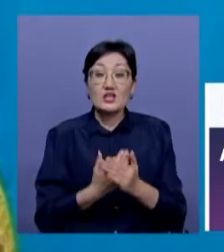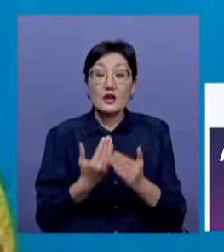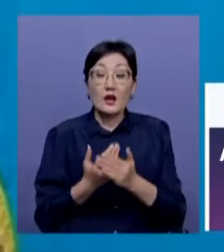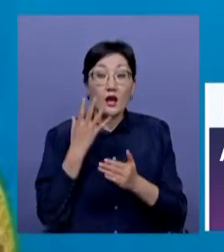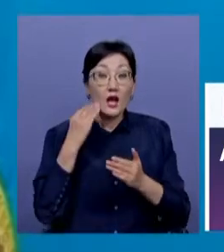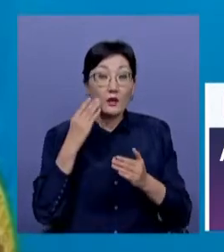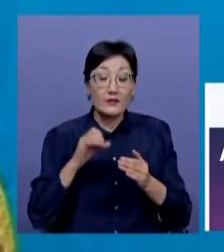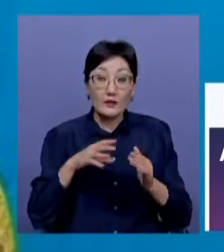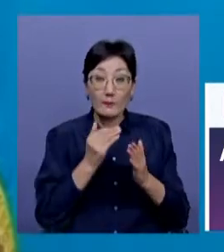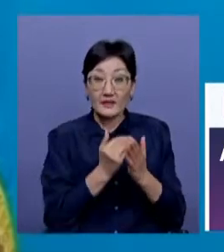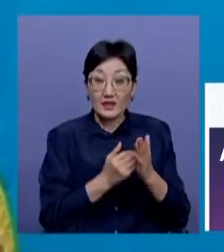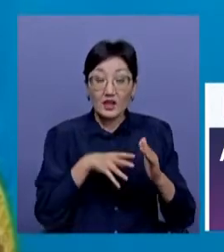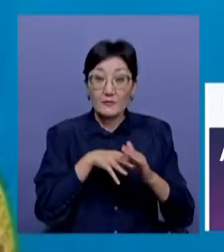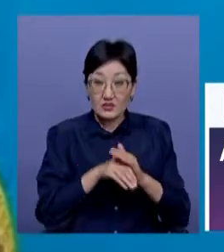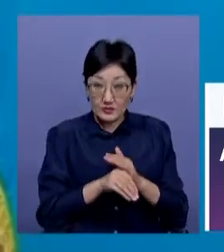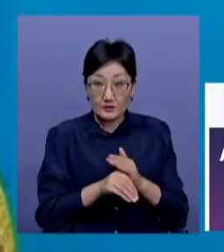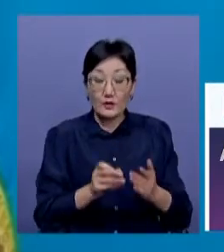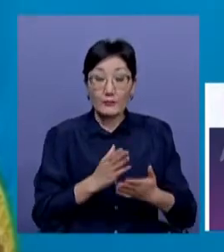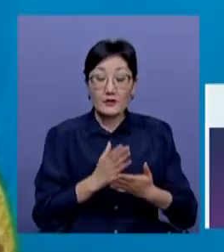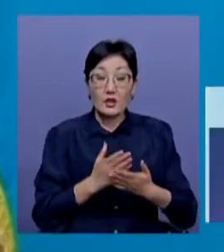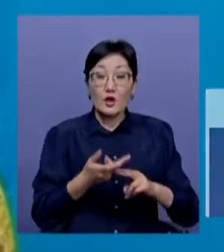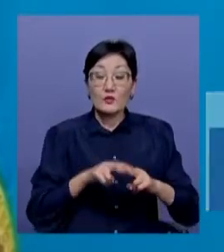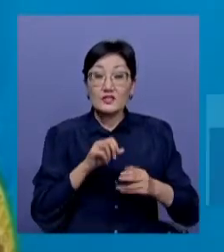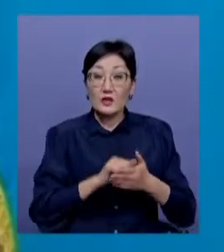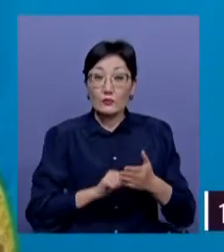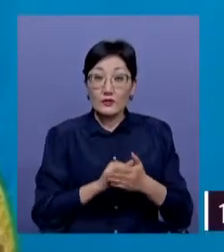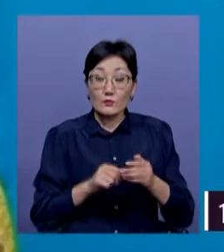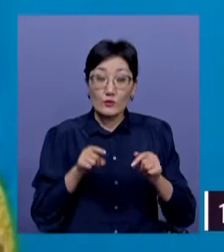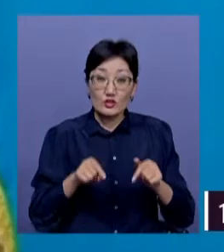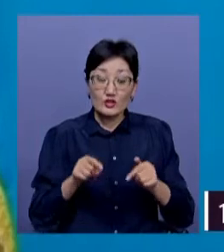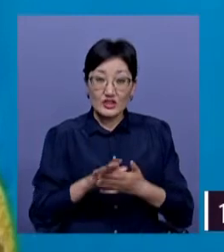Алматы бағдарламасының ішінде де тұр ол біздің. Сол себептен бұл жерден ешқандай